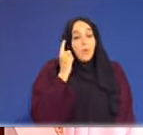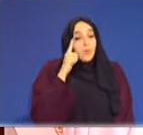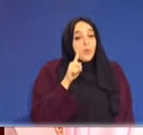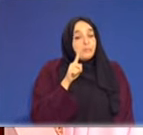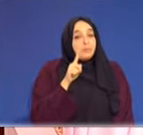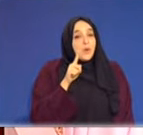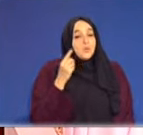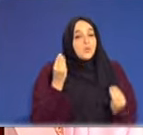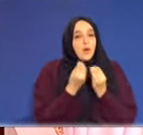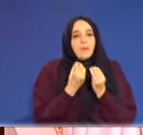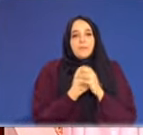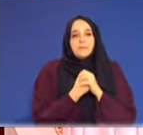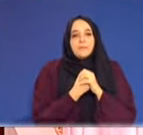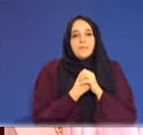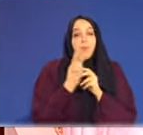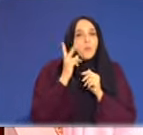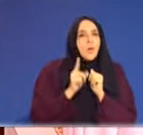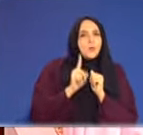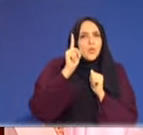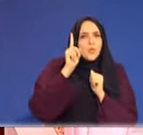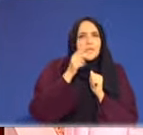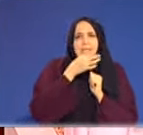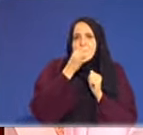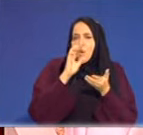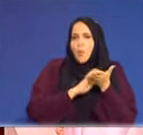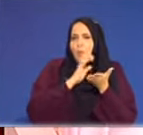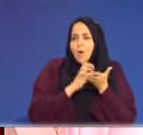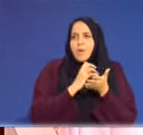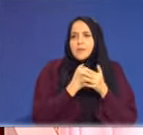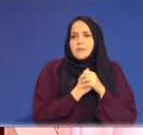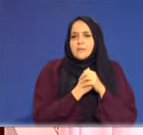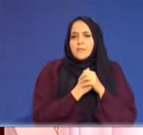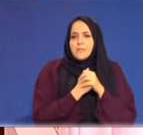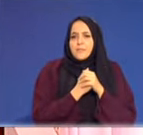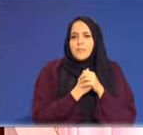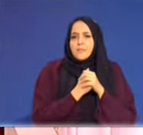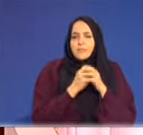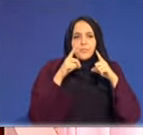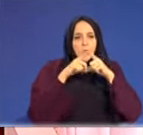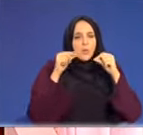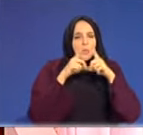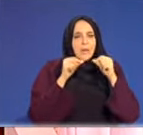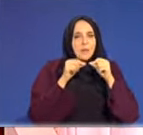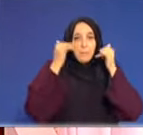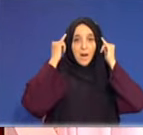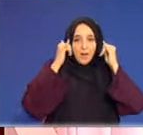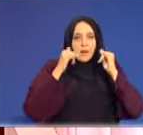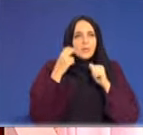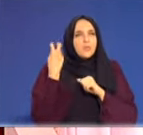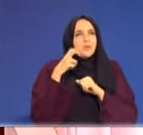عملية الصلح. لأن الله عز وجل قال في القرآن الكريم في سورة البقرة